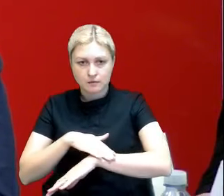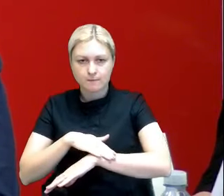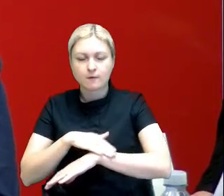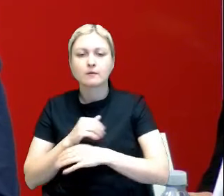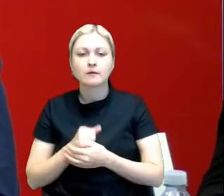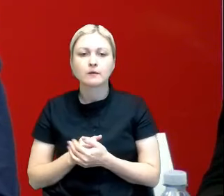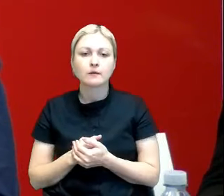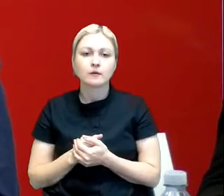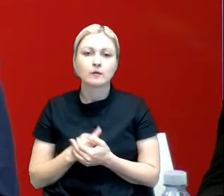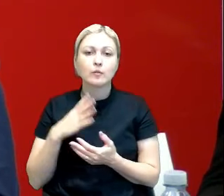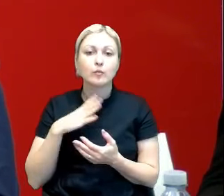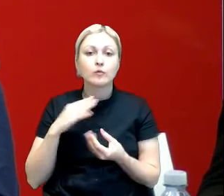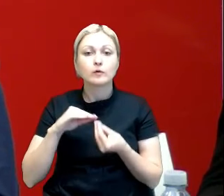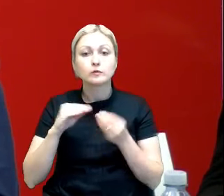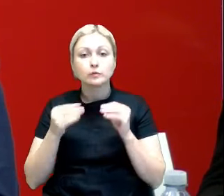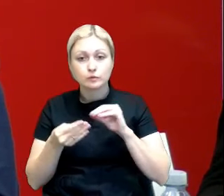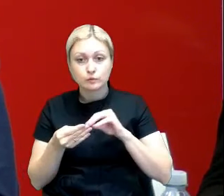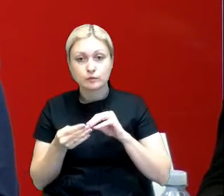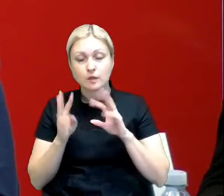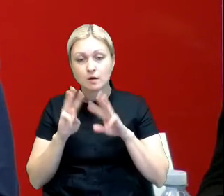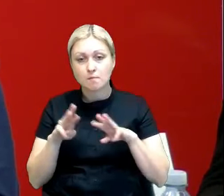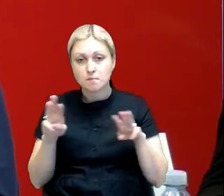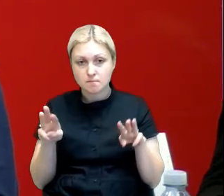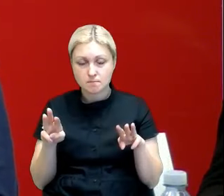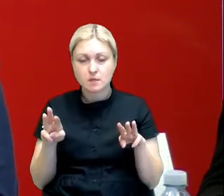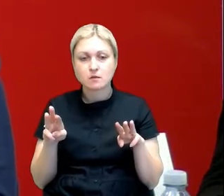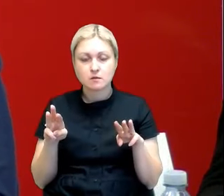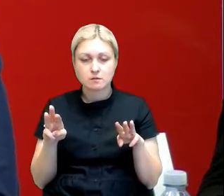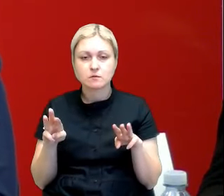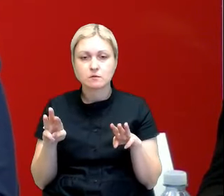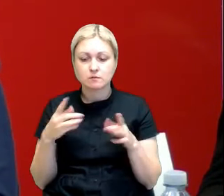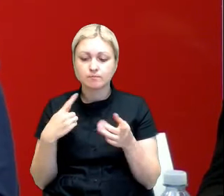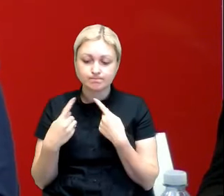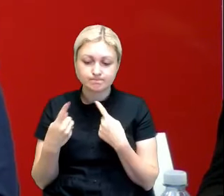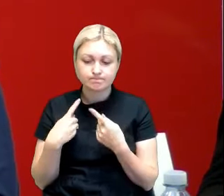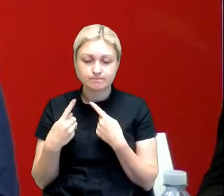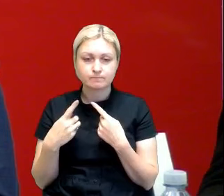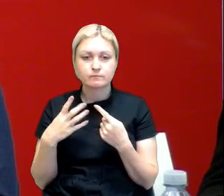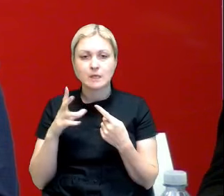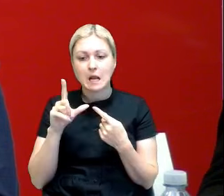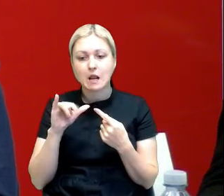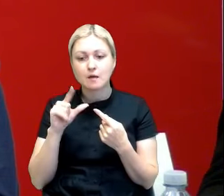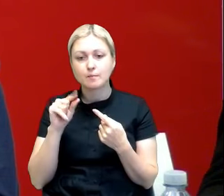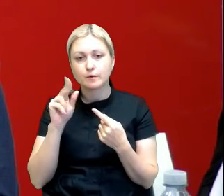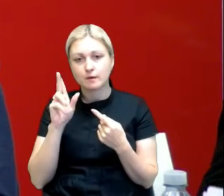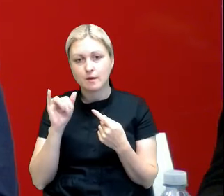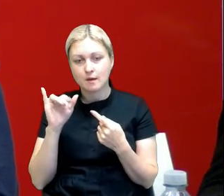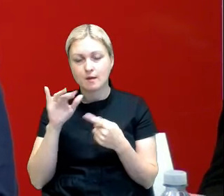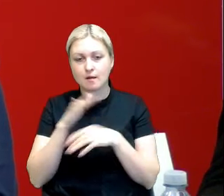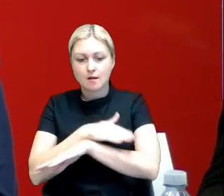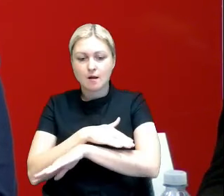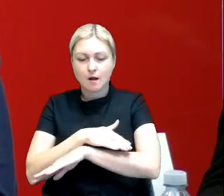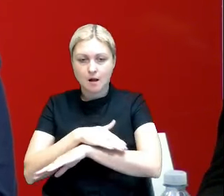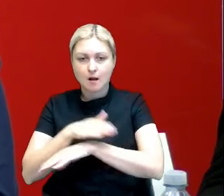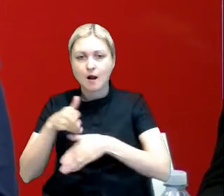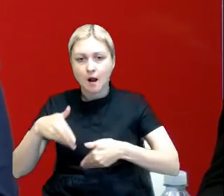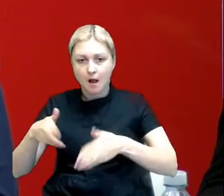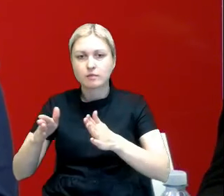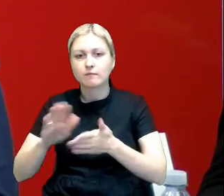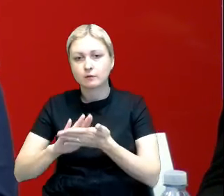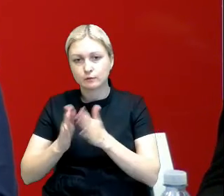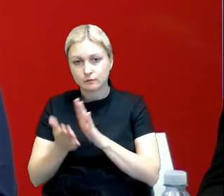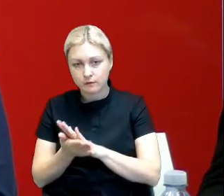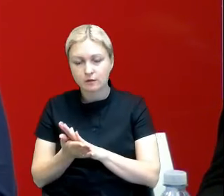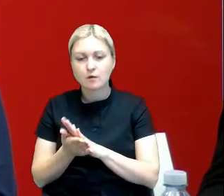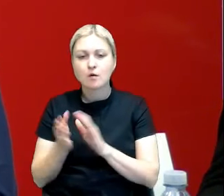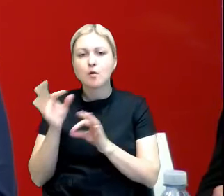ir sutarėme su ministru ne kartą kalbėjom apie tai kad lipkių gatvės sutvarkymas ir projektas kuris yra senai parengtas